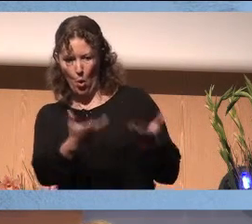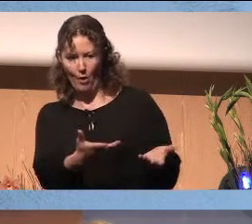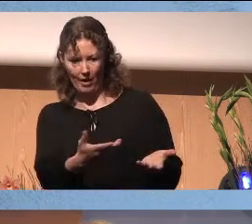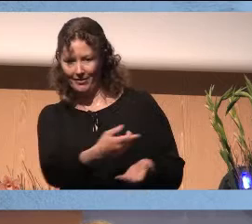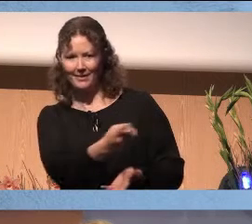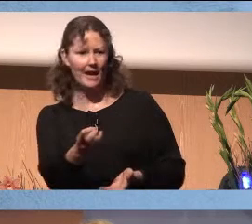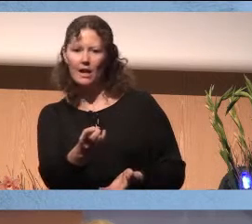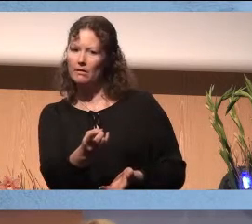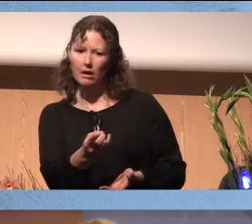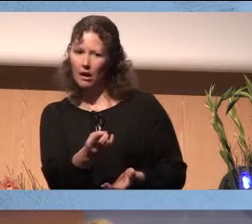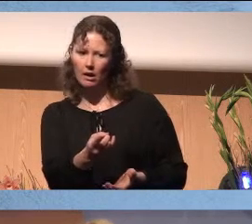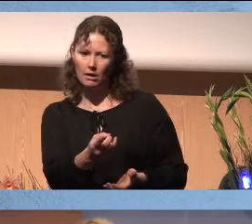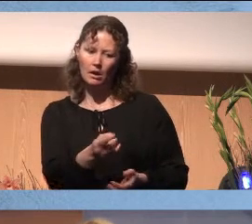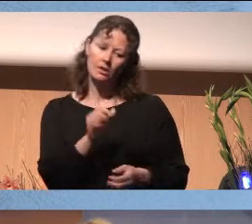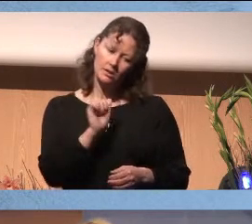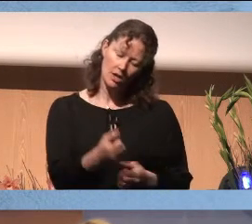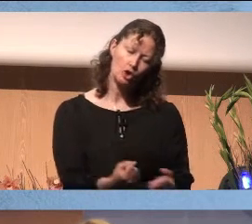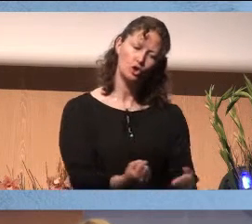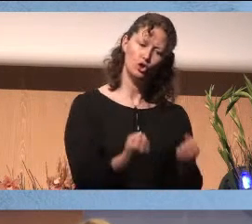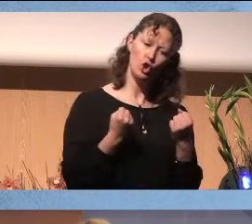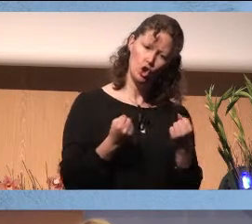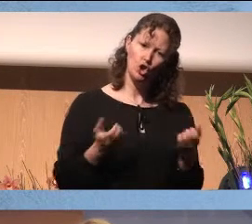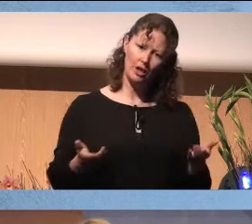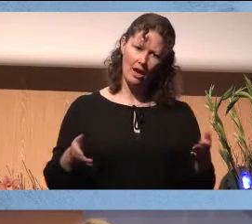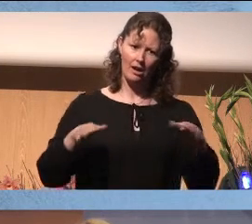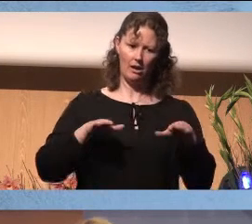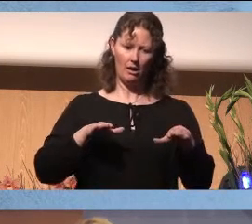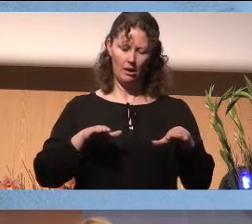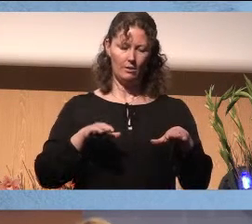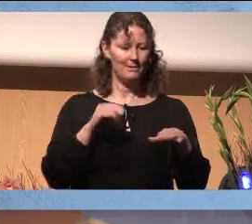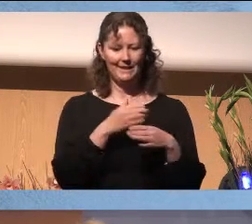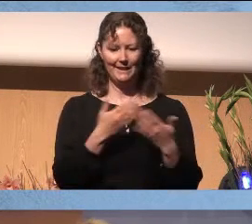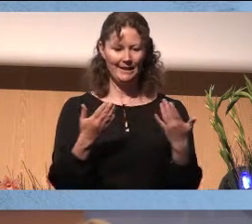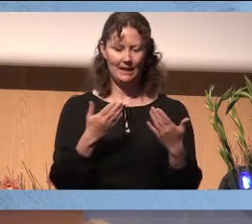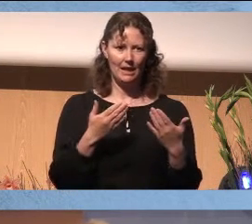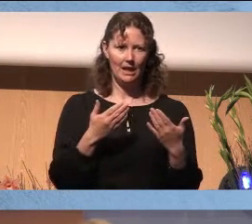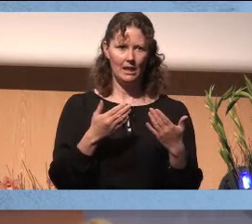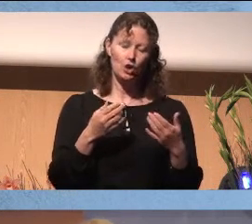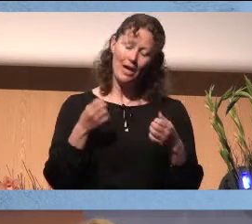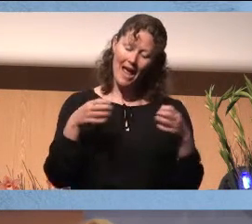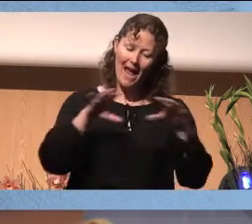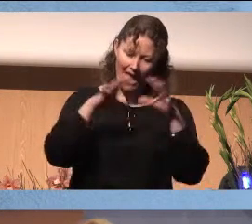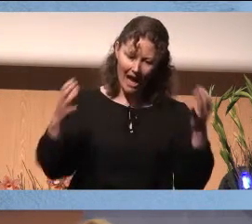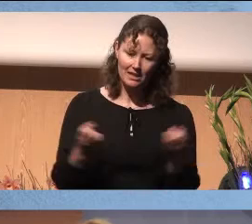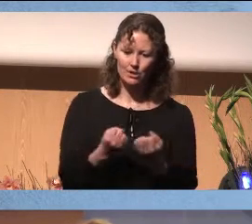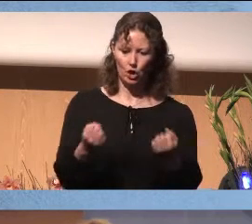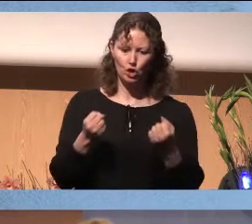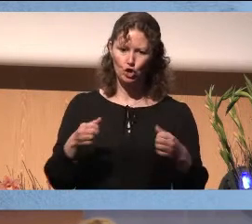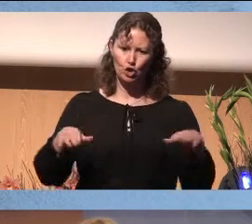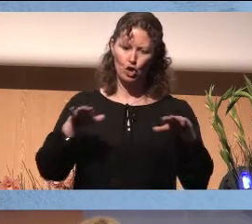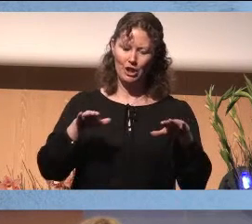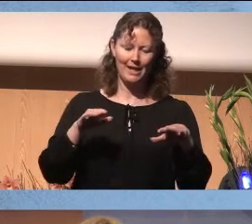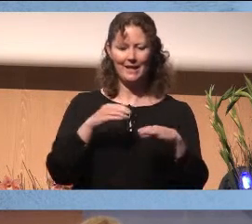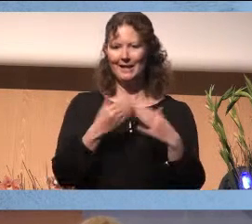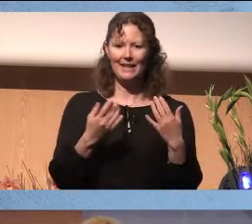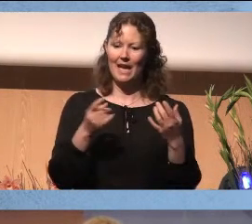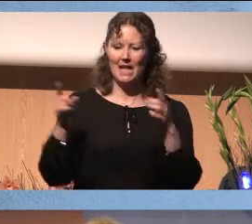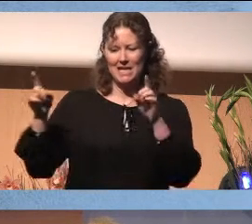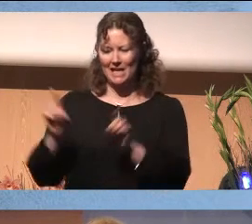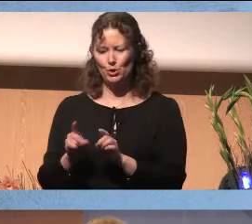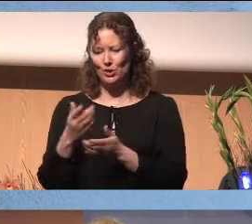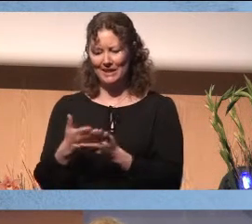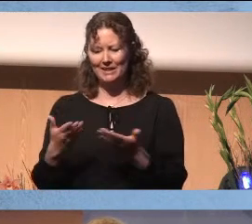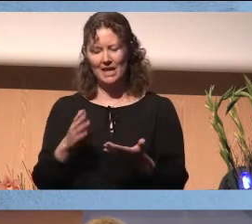til dere». Det skal styrke, men ikke styrke helheten, og ikke da redusere